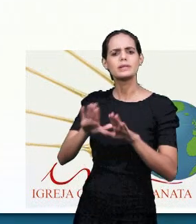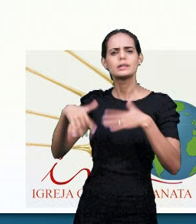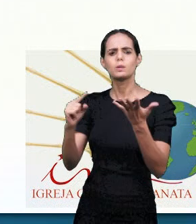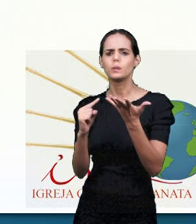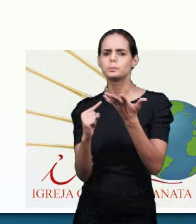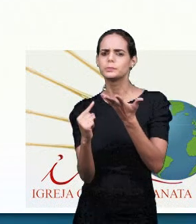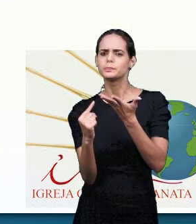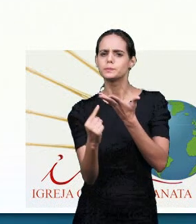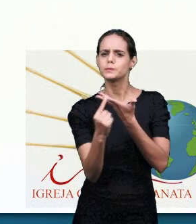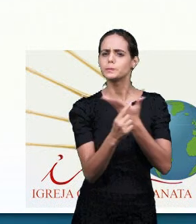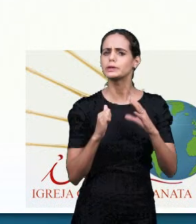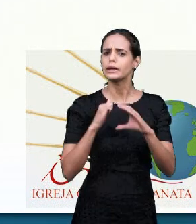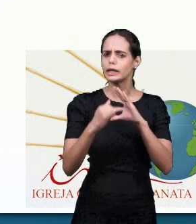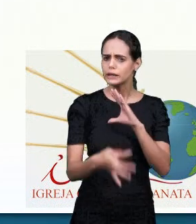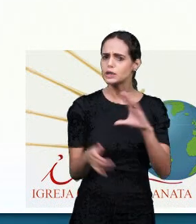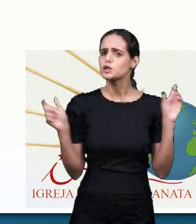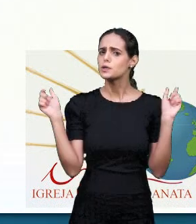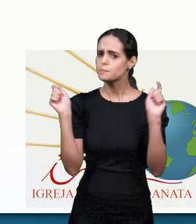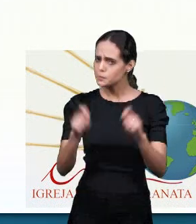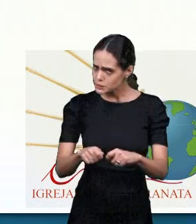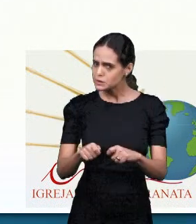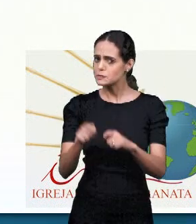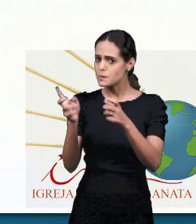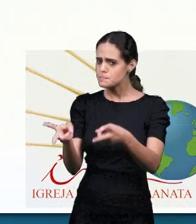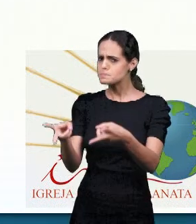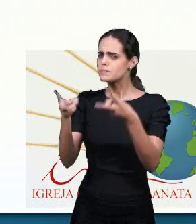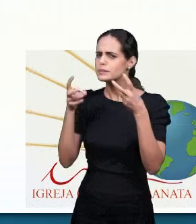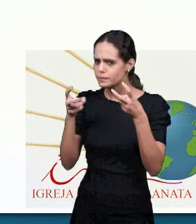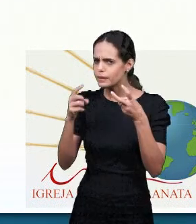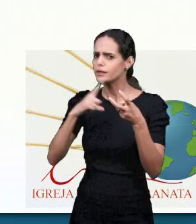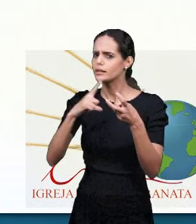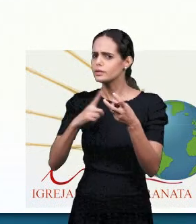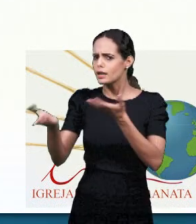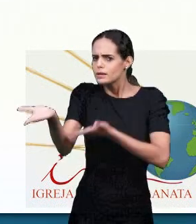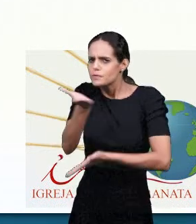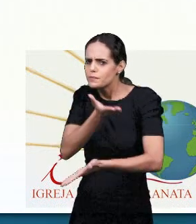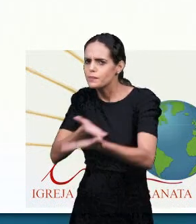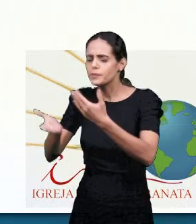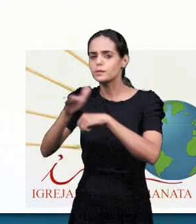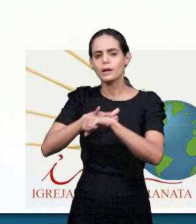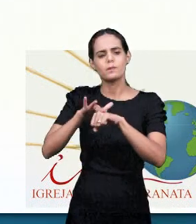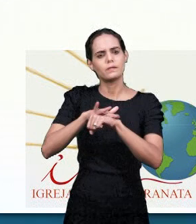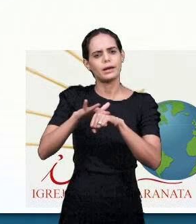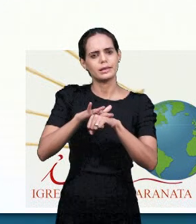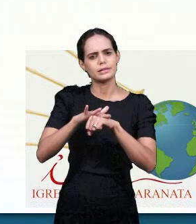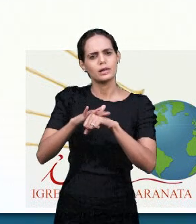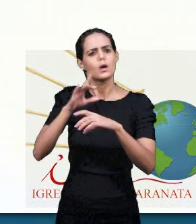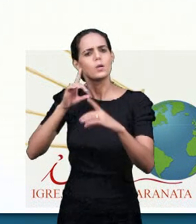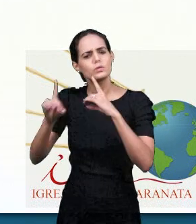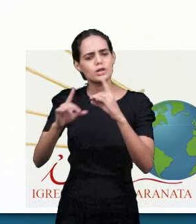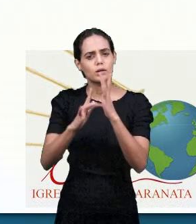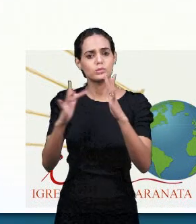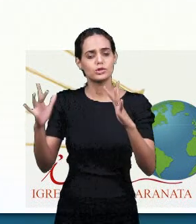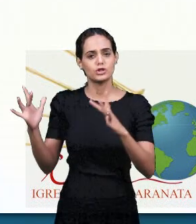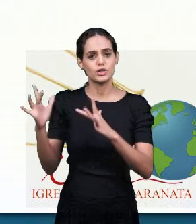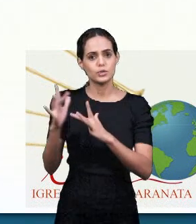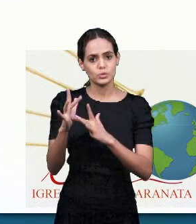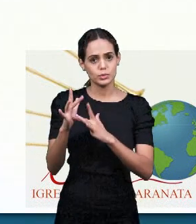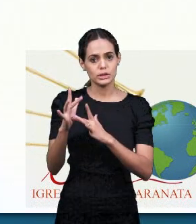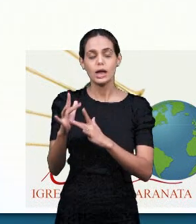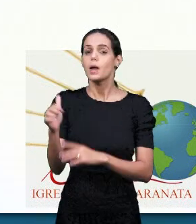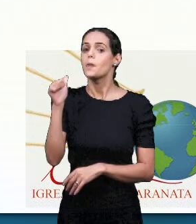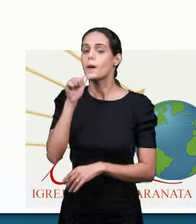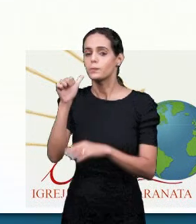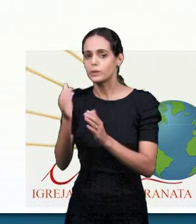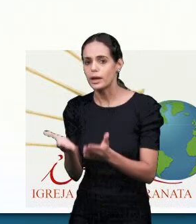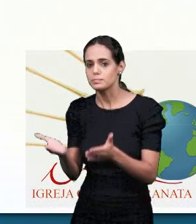et quels ont été les éléments que nous pouvons souligner dans cette conversation, c'est-à-dire le dialogue de Jésus